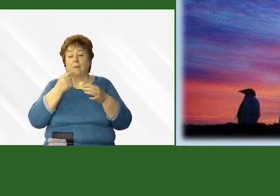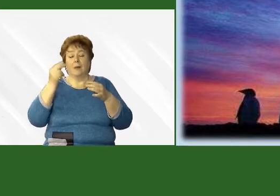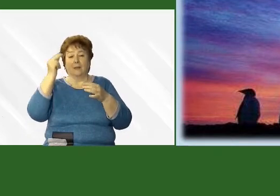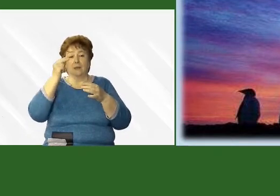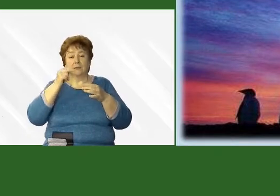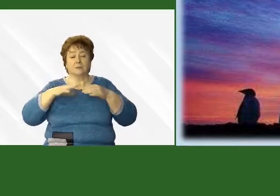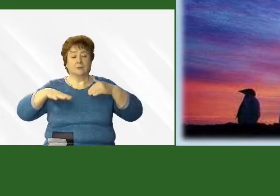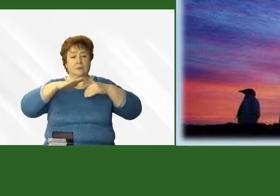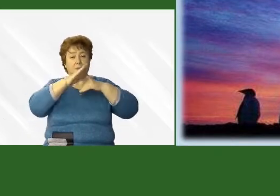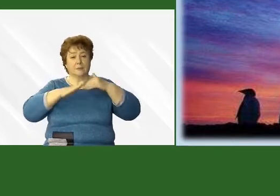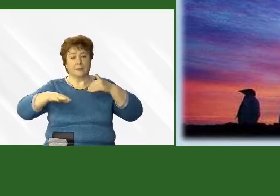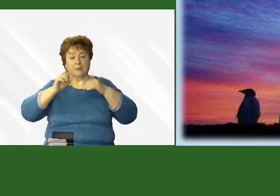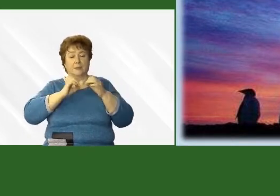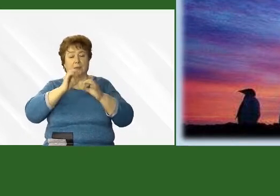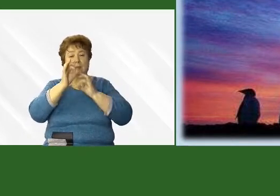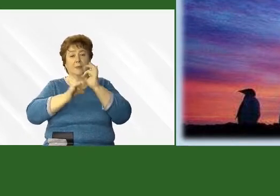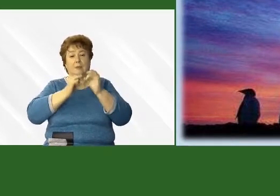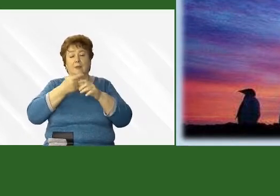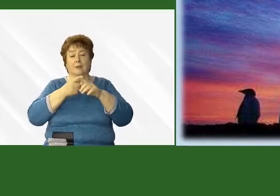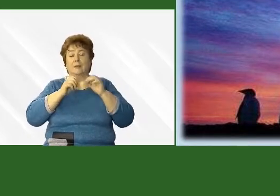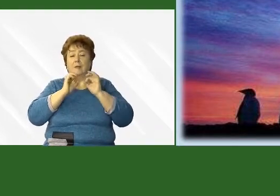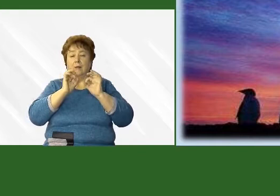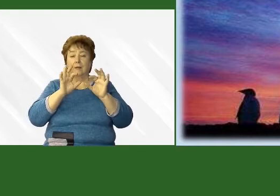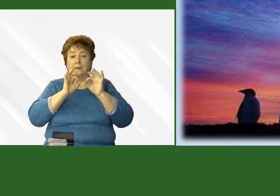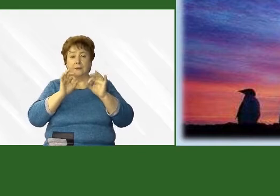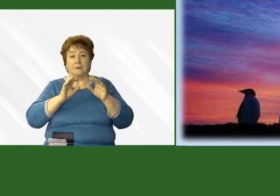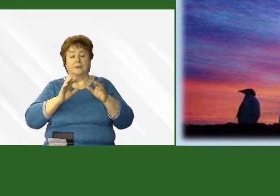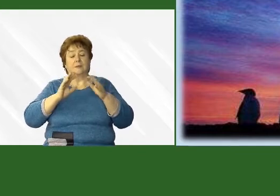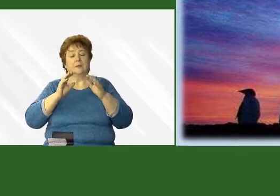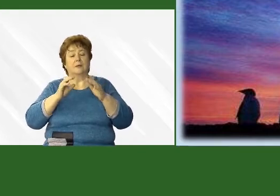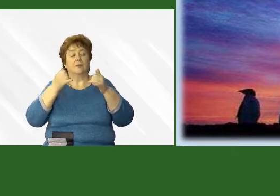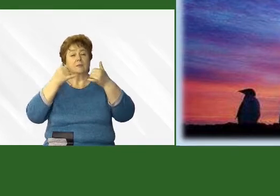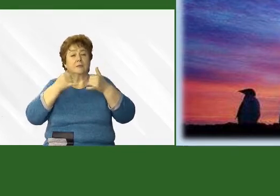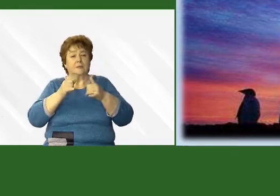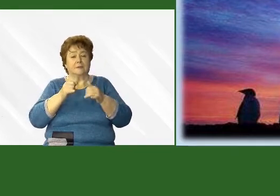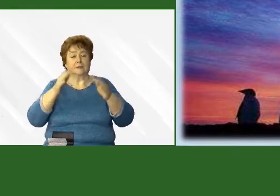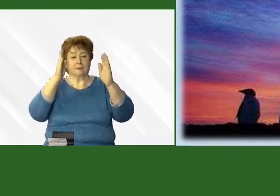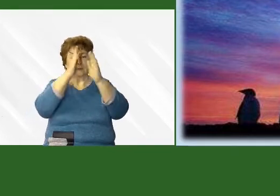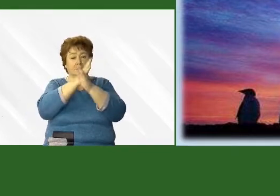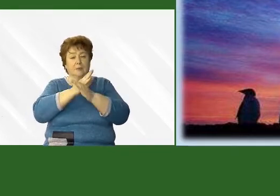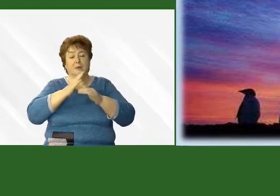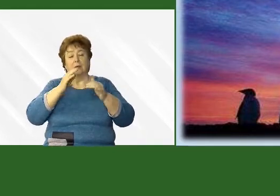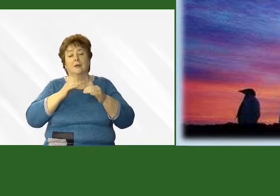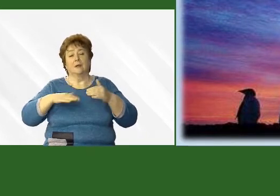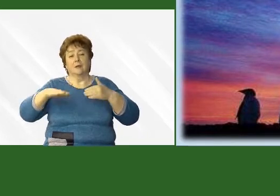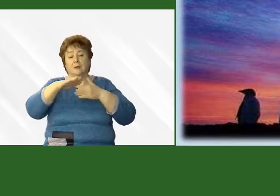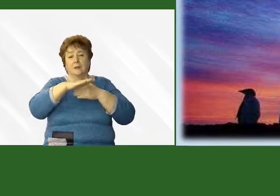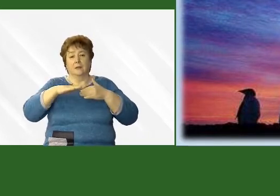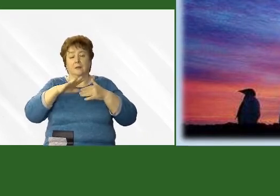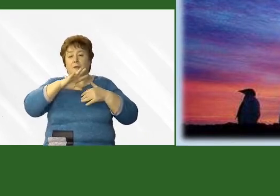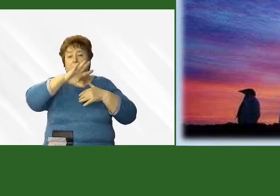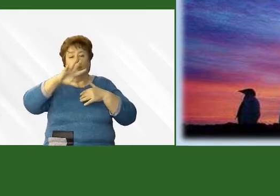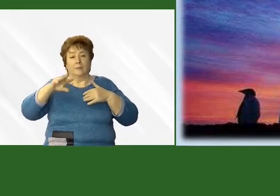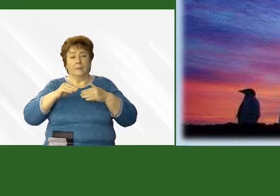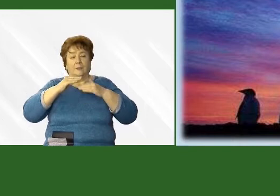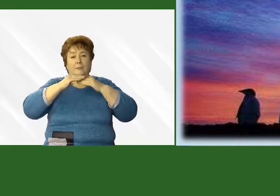материк планеты. Объясняется это уникальными климатическими условиями. Территория почти